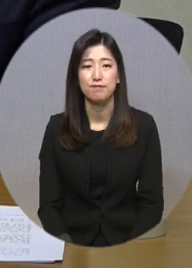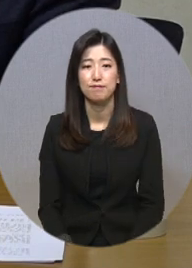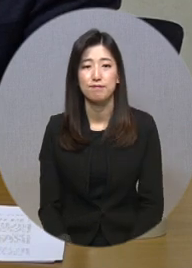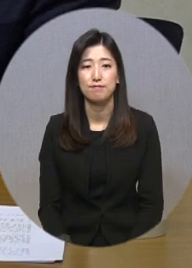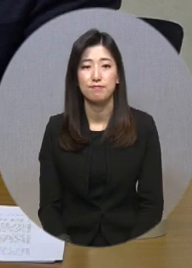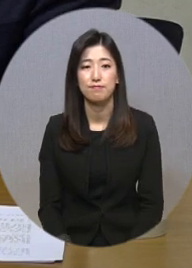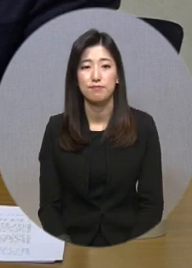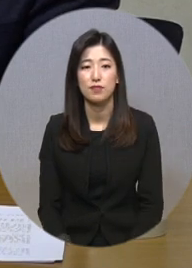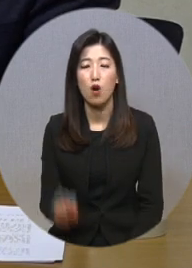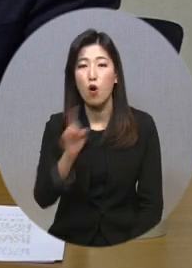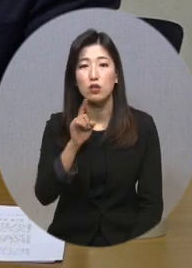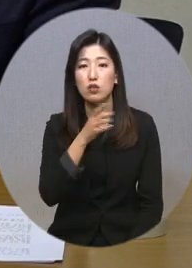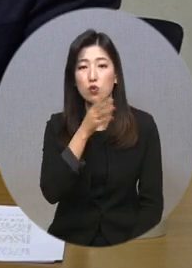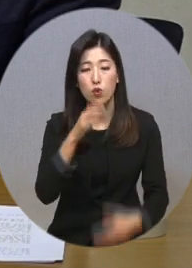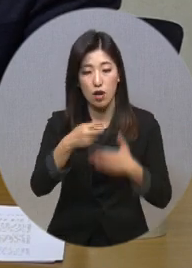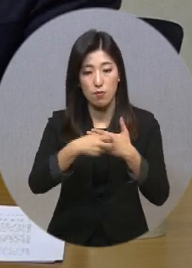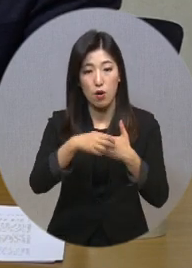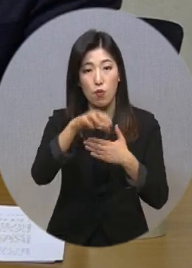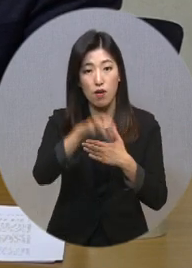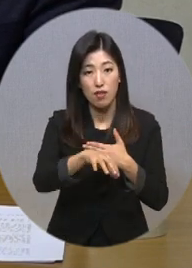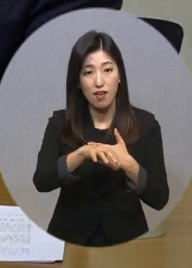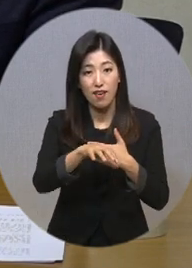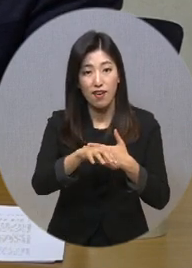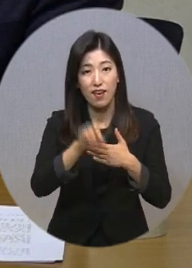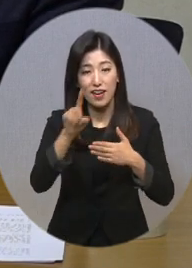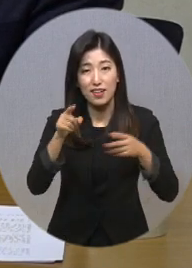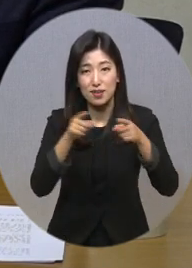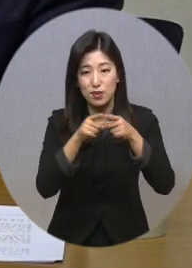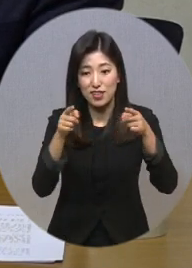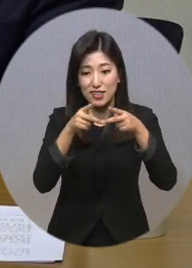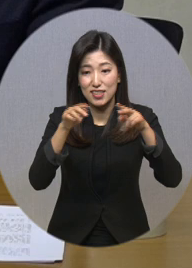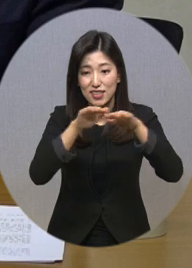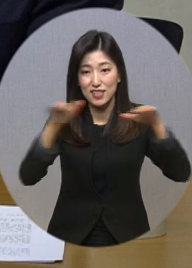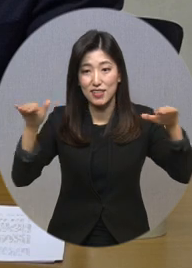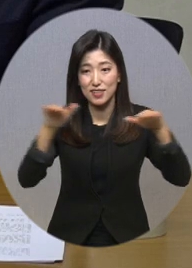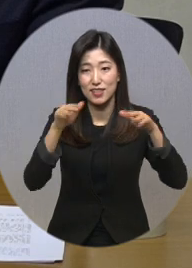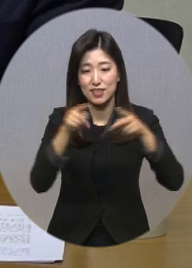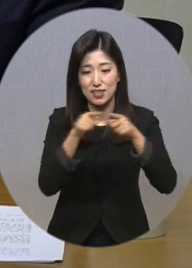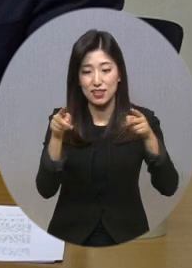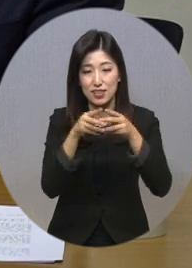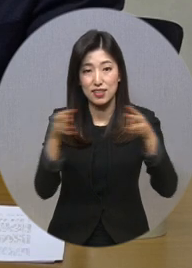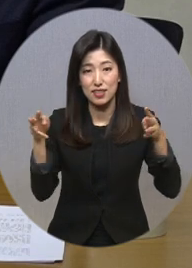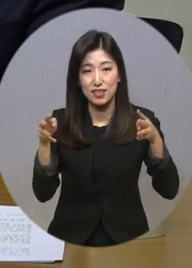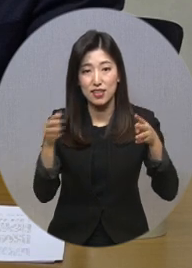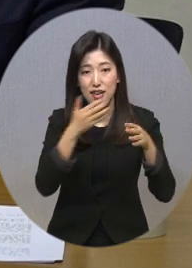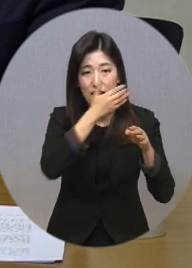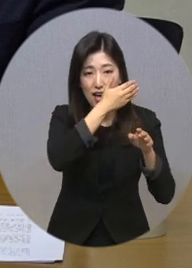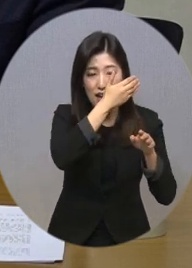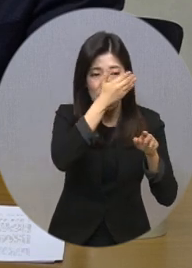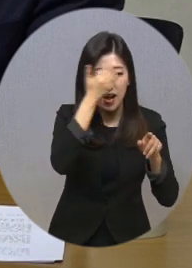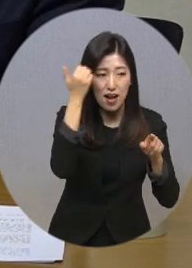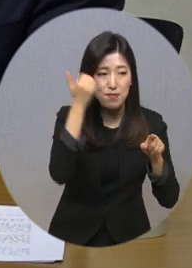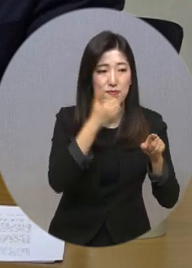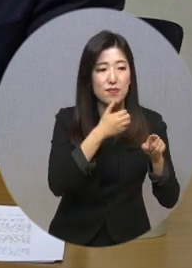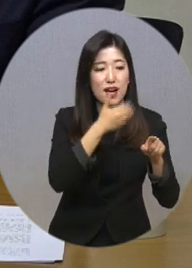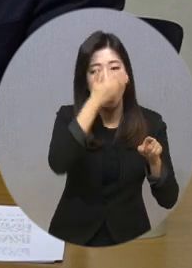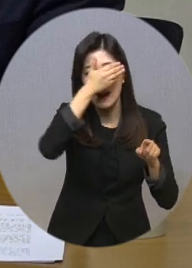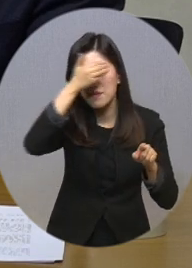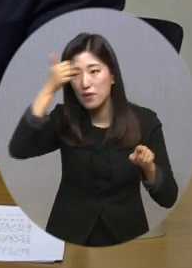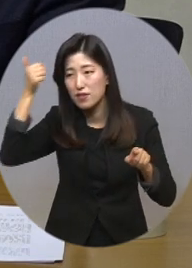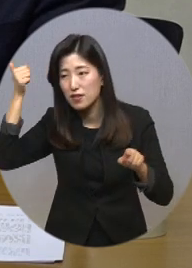어느 요양병원에 같은 층 안에서 그 할머니 방과 할아버지